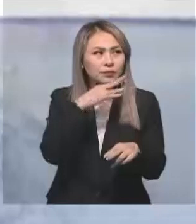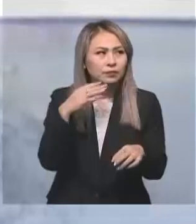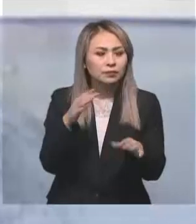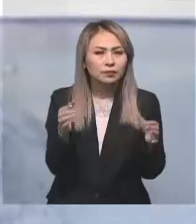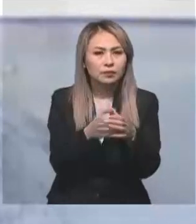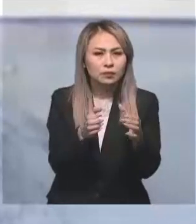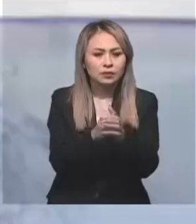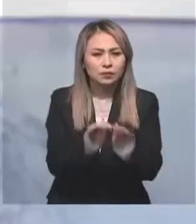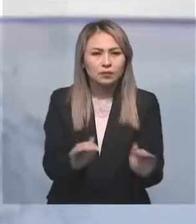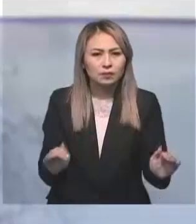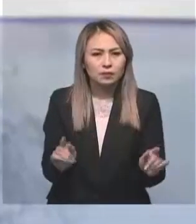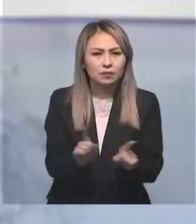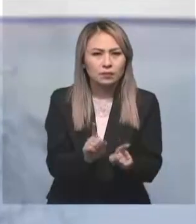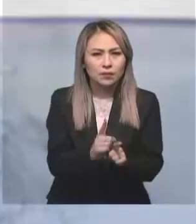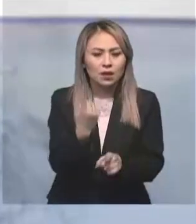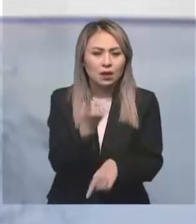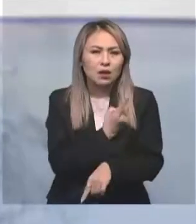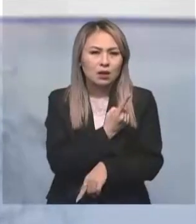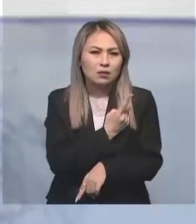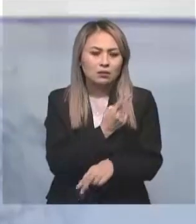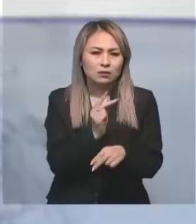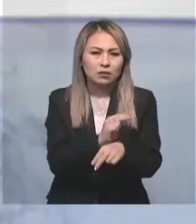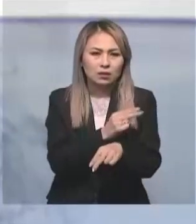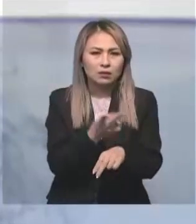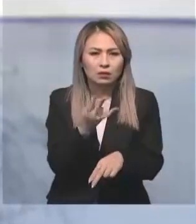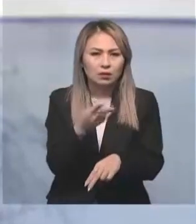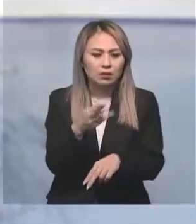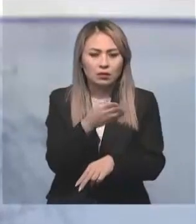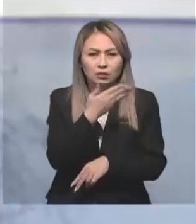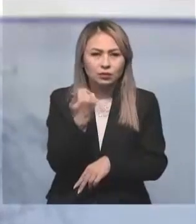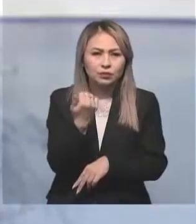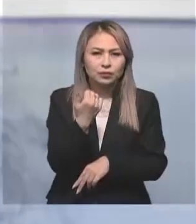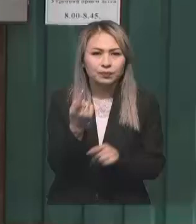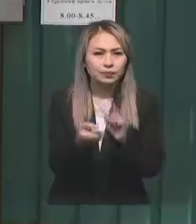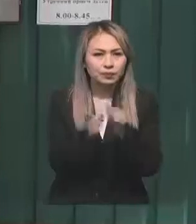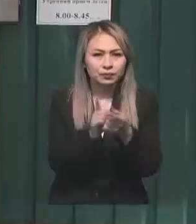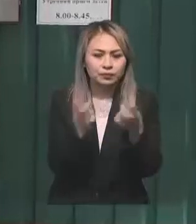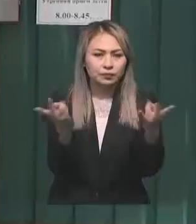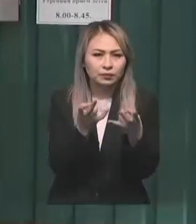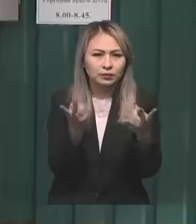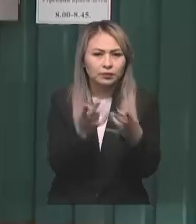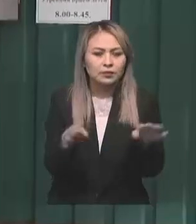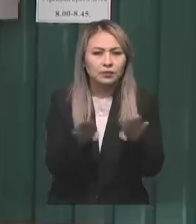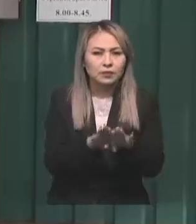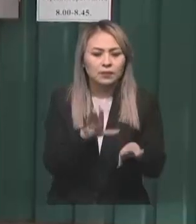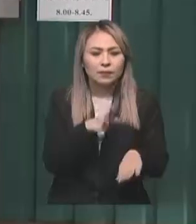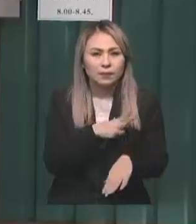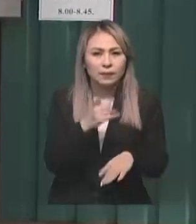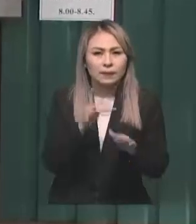кіші топта жалғыз тәрбие жүреді. Нянька болмайды. Керісінше нянька болу керек қой. Айта кетейік,